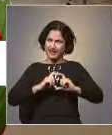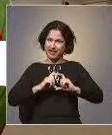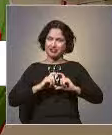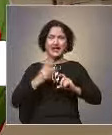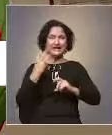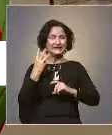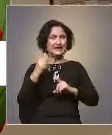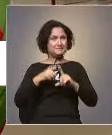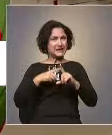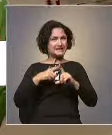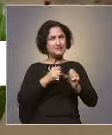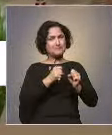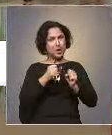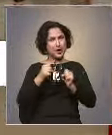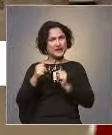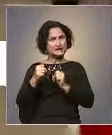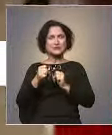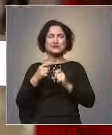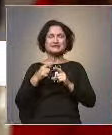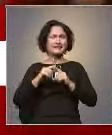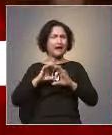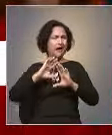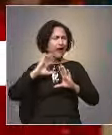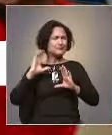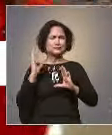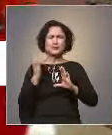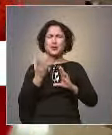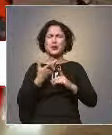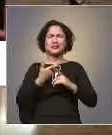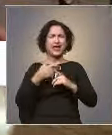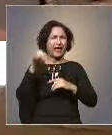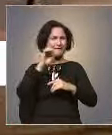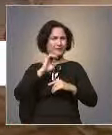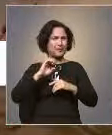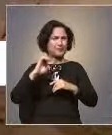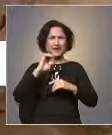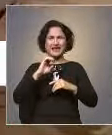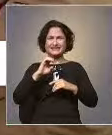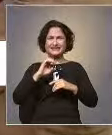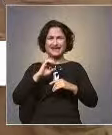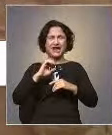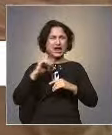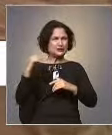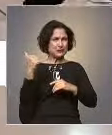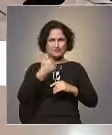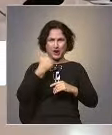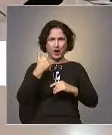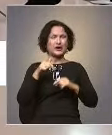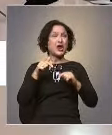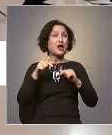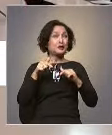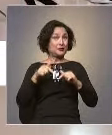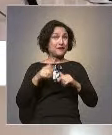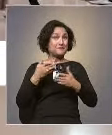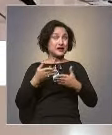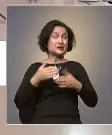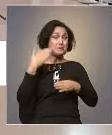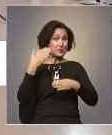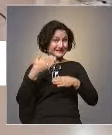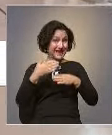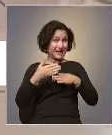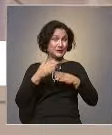3 месеца по-късно станаха абсолютно европейски шампиони в категория смесени двойки в Италия. И това беше тяхното